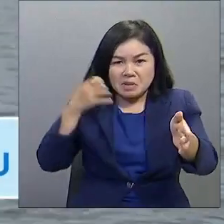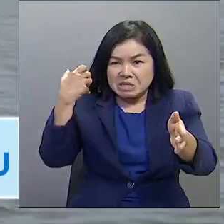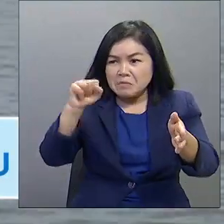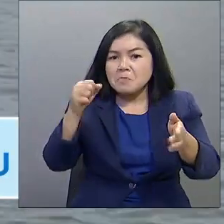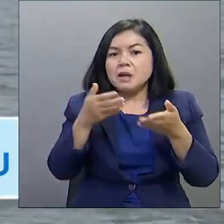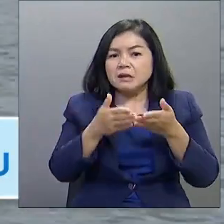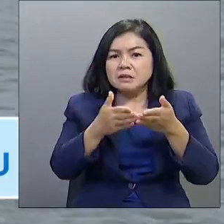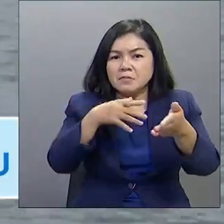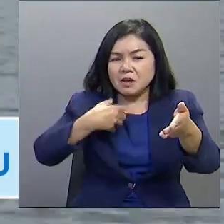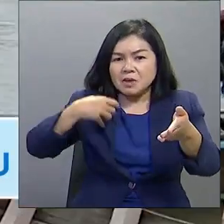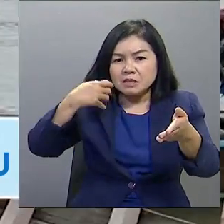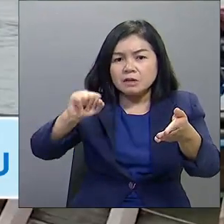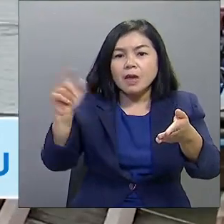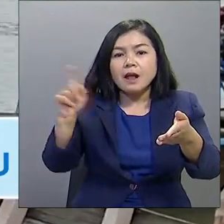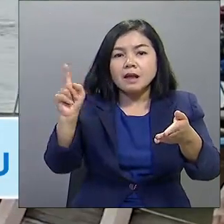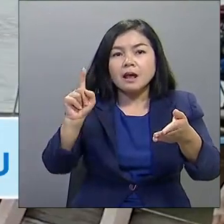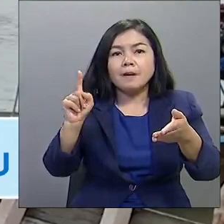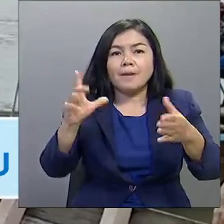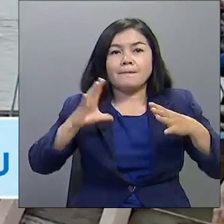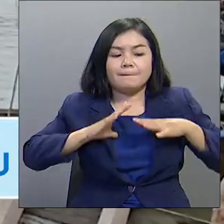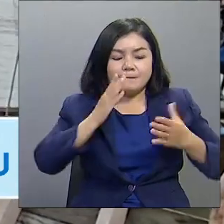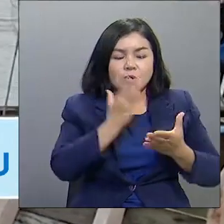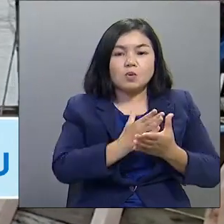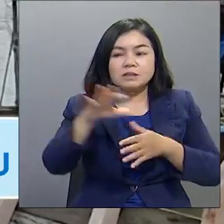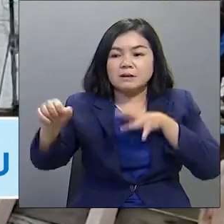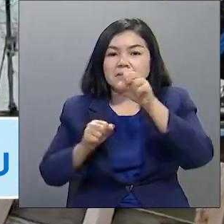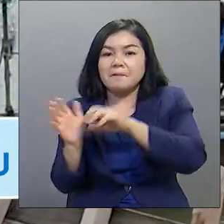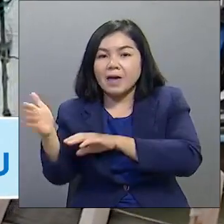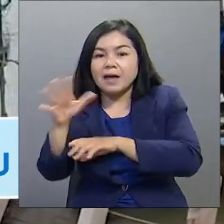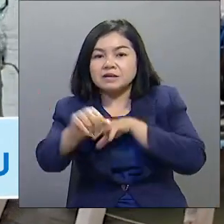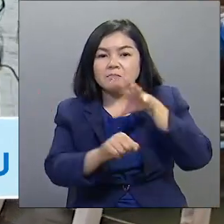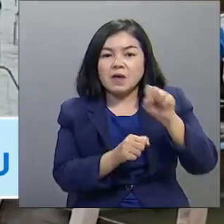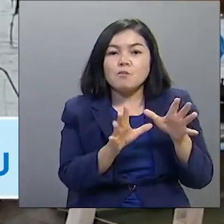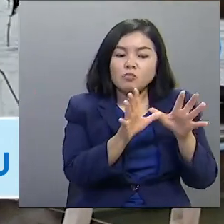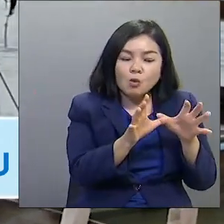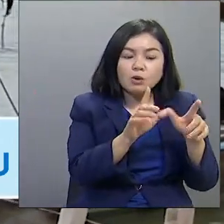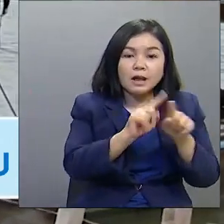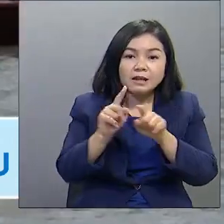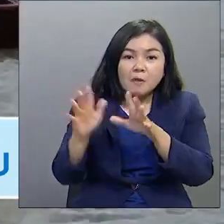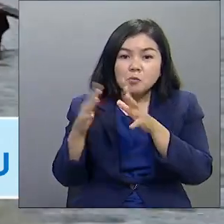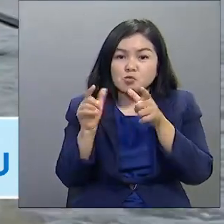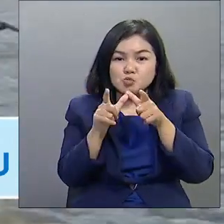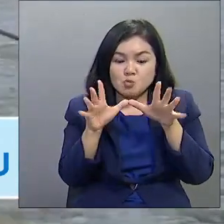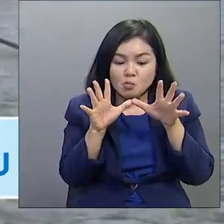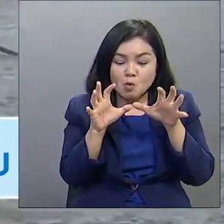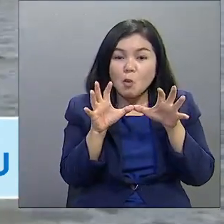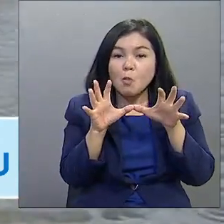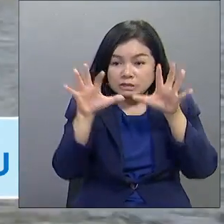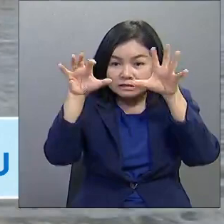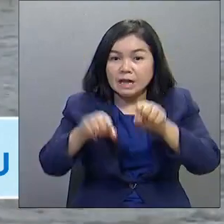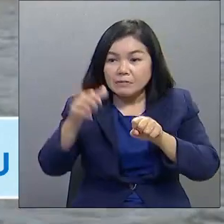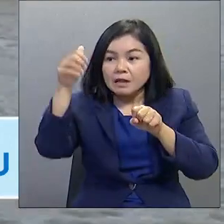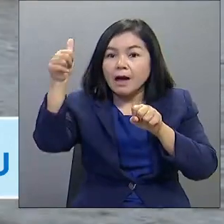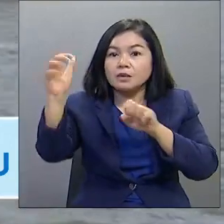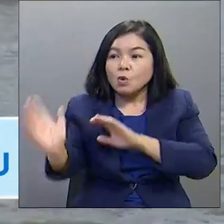คะเพื่อที่จะนำเรือเข้ามาจอดแล้วก็นำอาหารทะเลที่จับได้โดยเฉพาะอย่างยิ่งปูม้าตัวโตเนี่ยล่ะค่ะที่ไปดักจับตอน